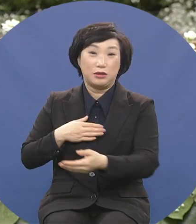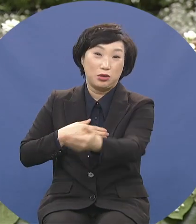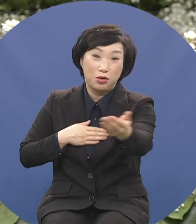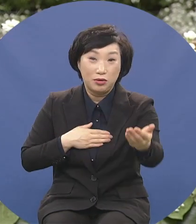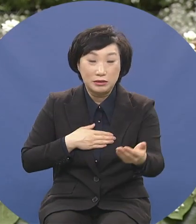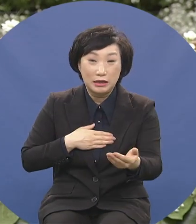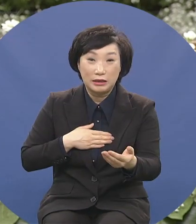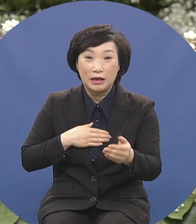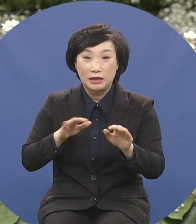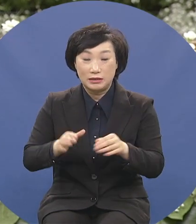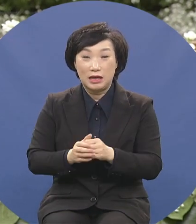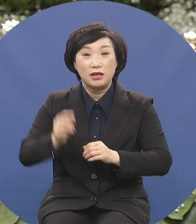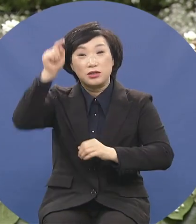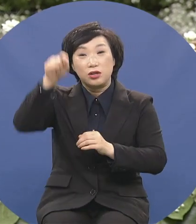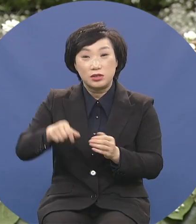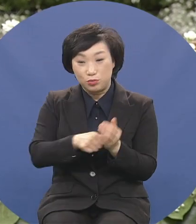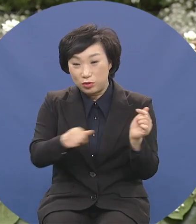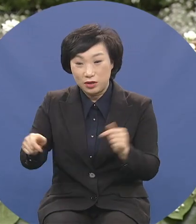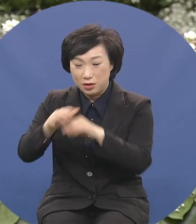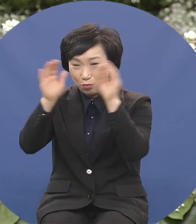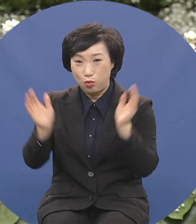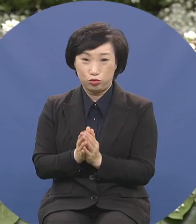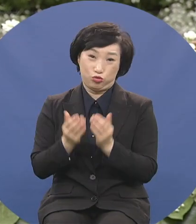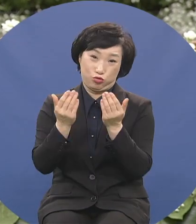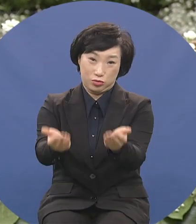너에게 천진만물을 주고